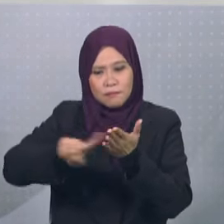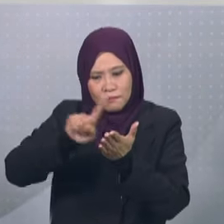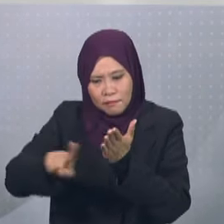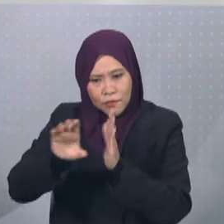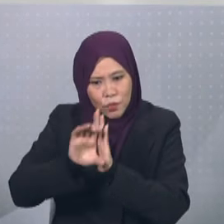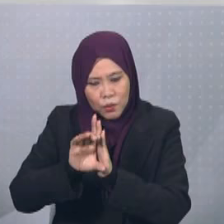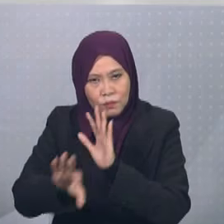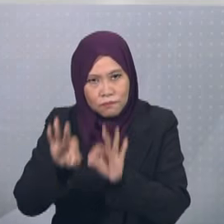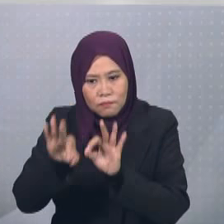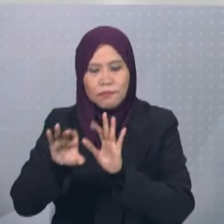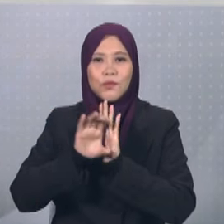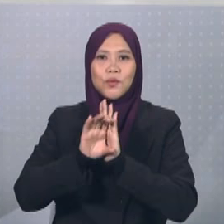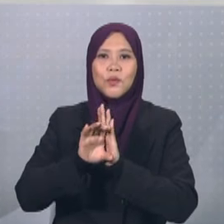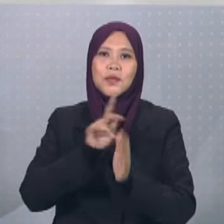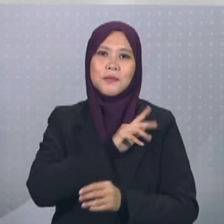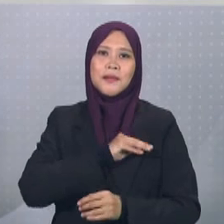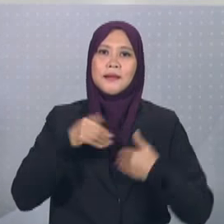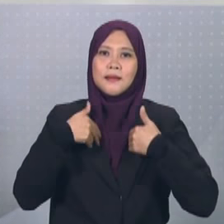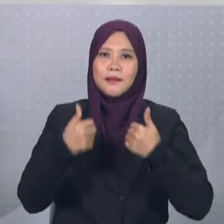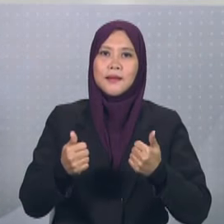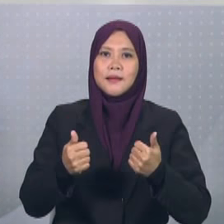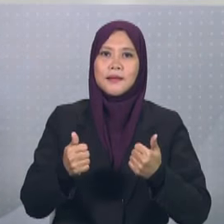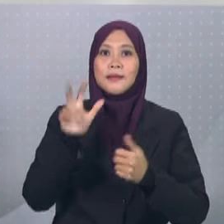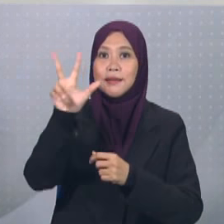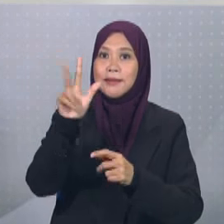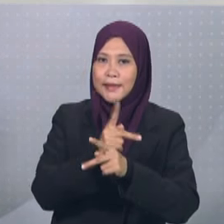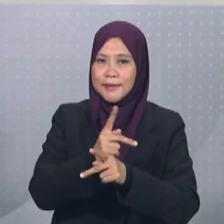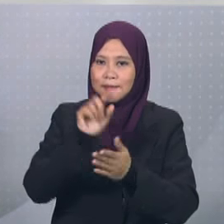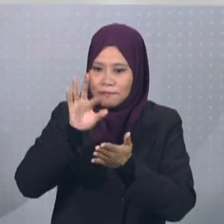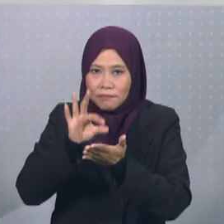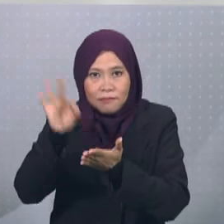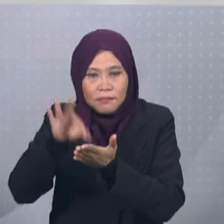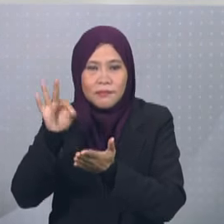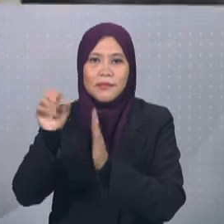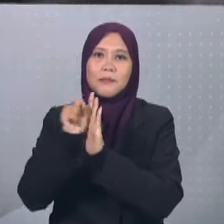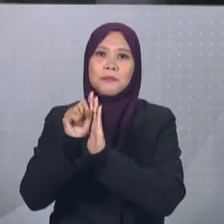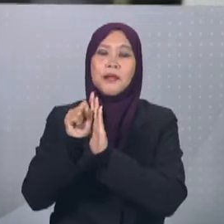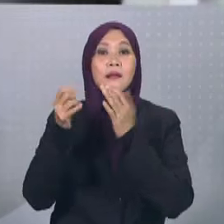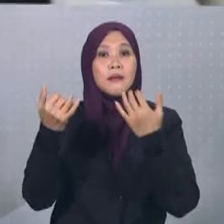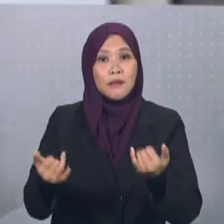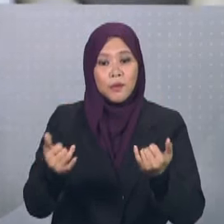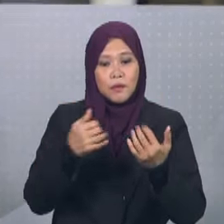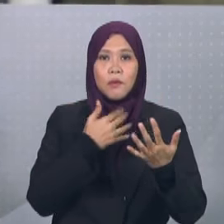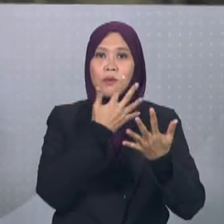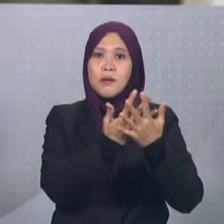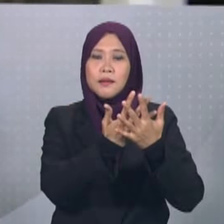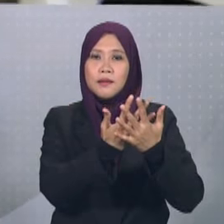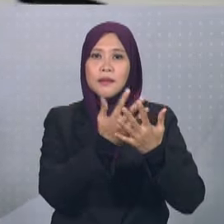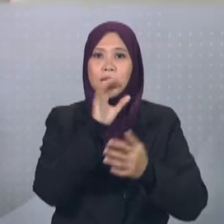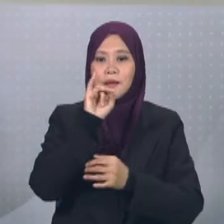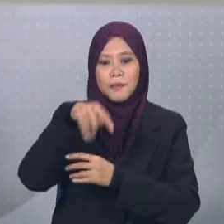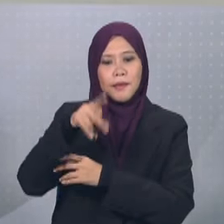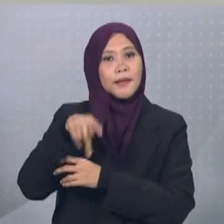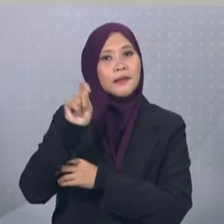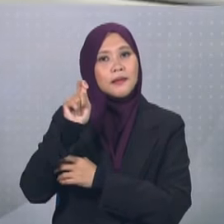sampel yang dijalankan Kementerian Kesihatan sebanyak 3 kali. Jelas penyelaras stesen kuarantin IKPKT,